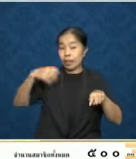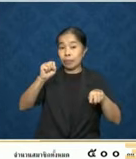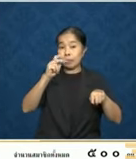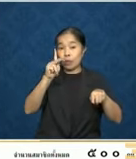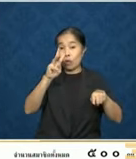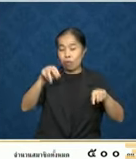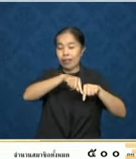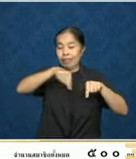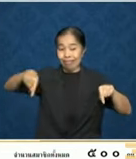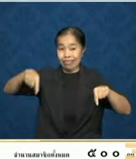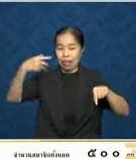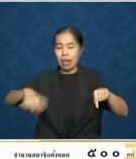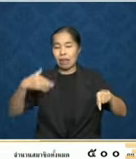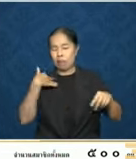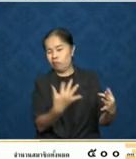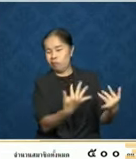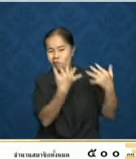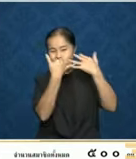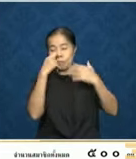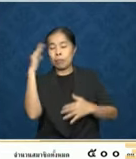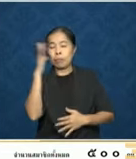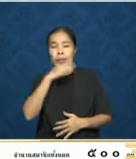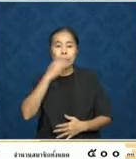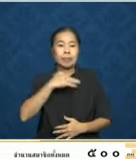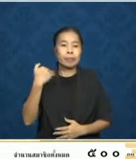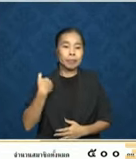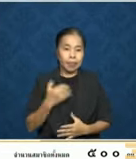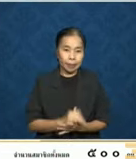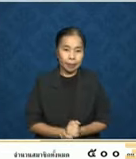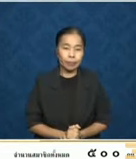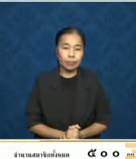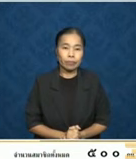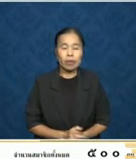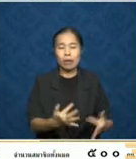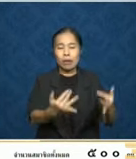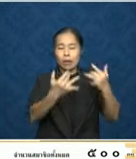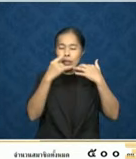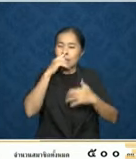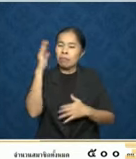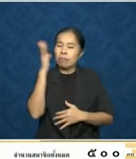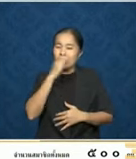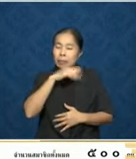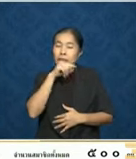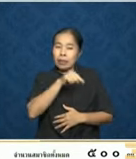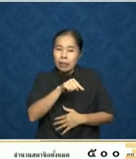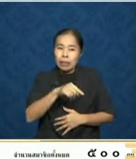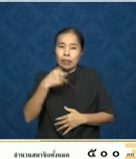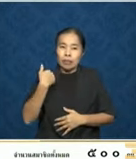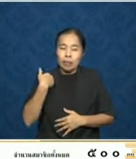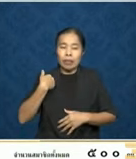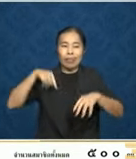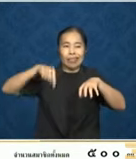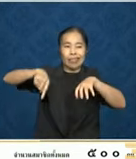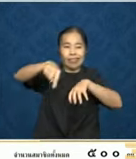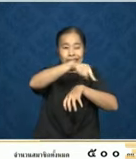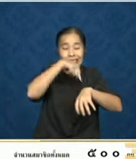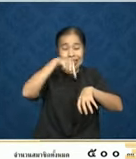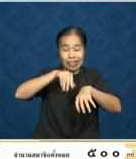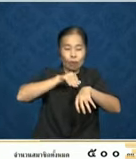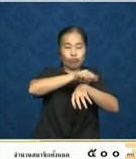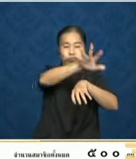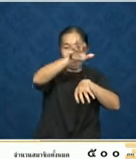ผลกระทบจากกลิ่นบ่อขยะนี้เลยค่ะเรื่องกลิ่นบ่อขยะแพร่กระสาใหม่แห่งนี้มีพี่น้องประ